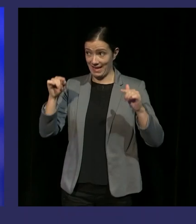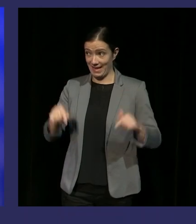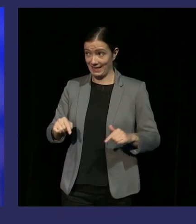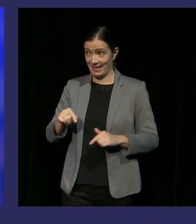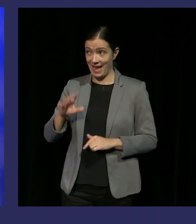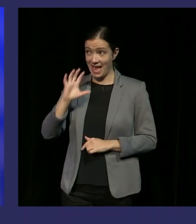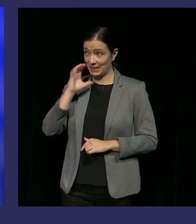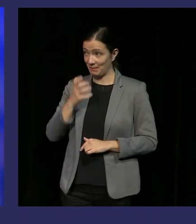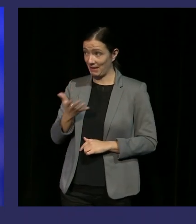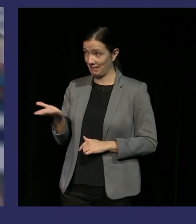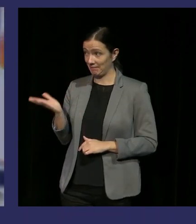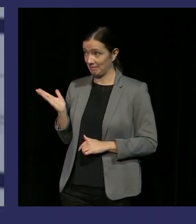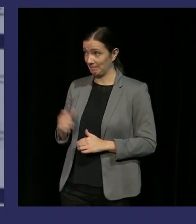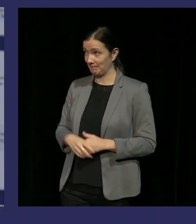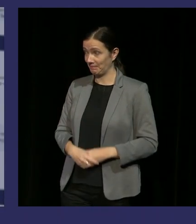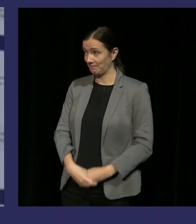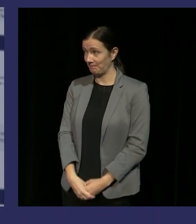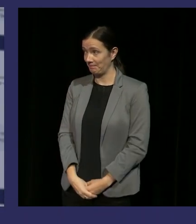Espen.